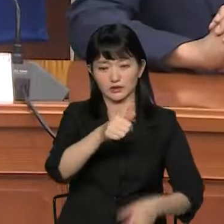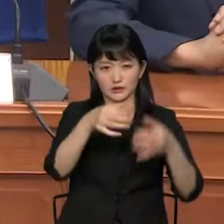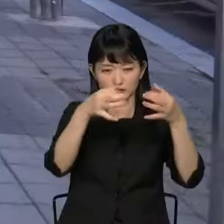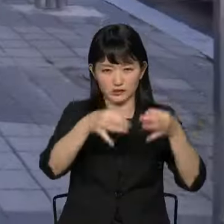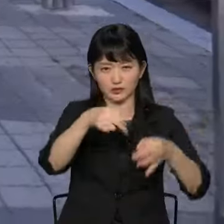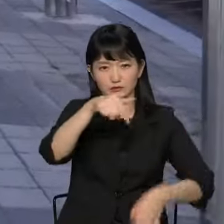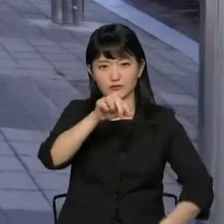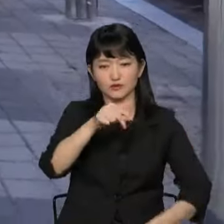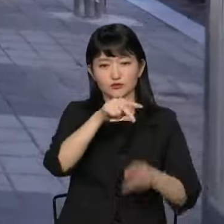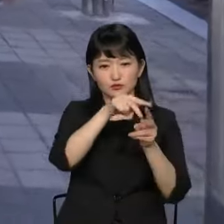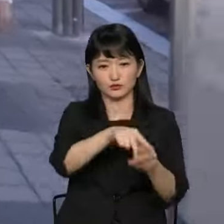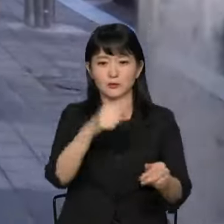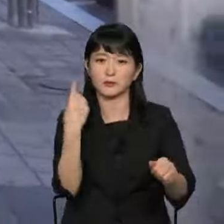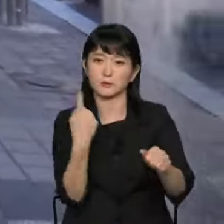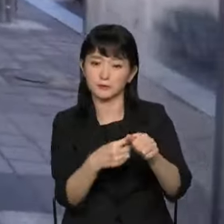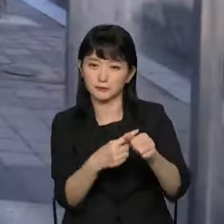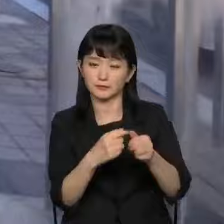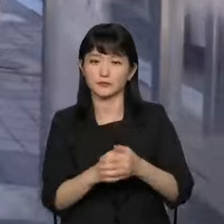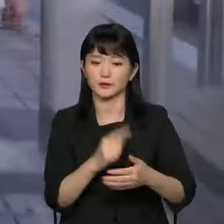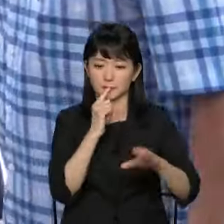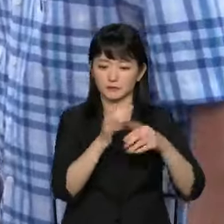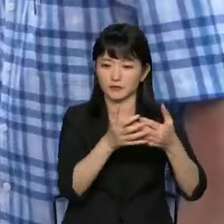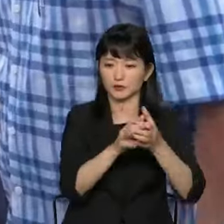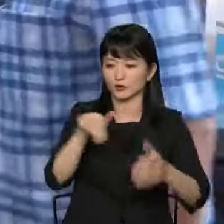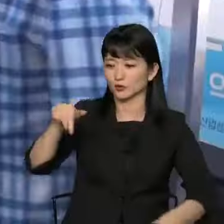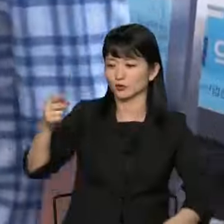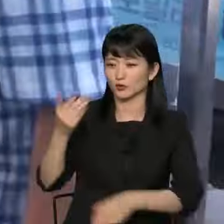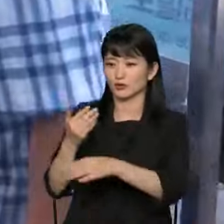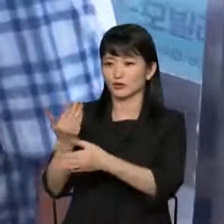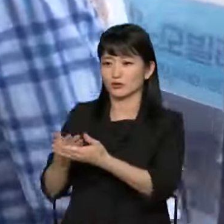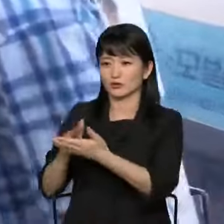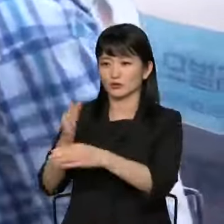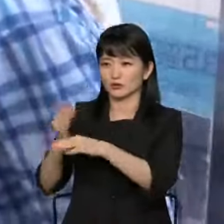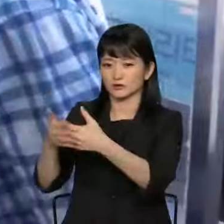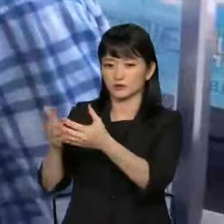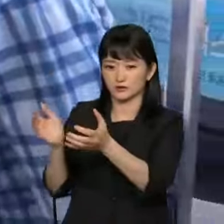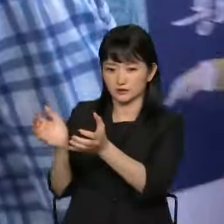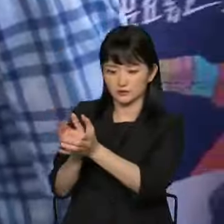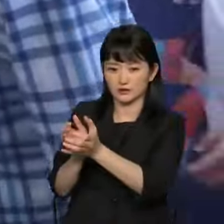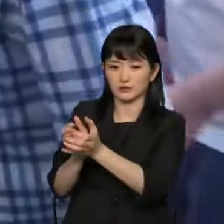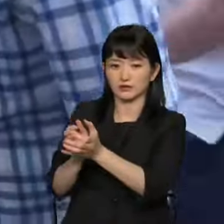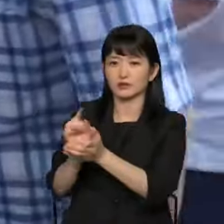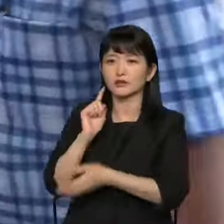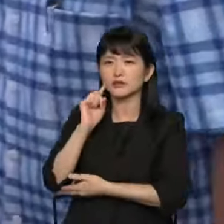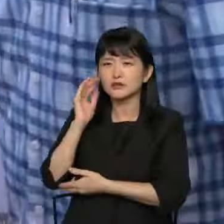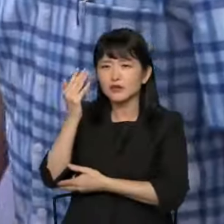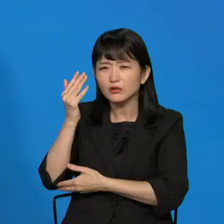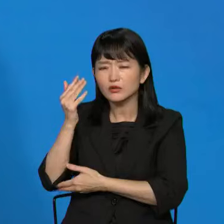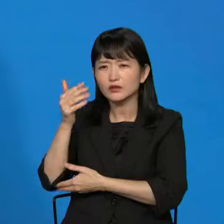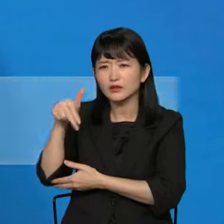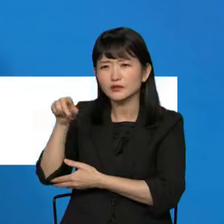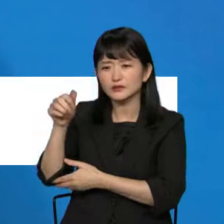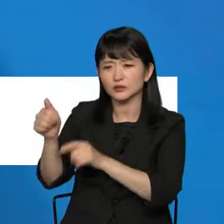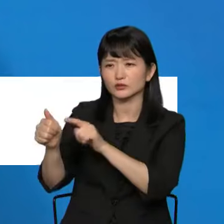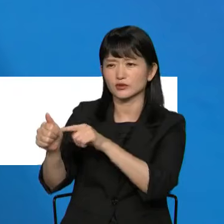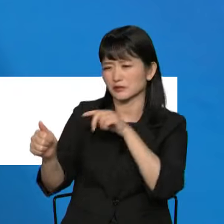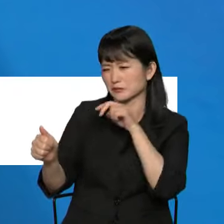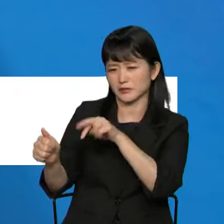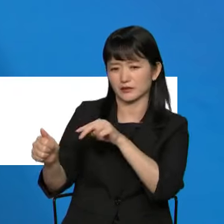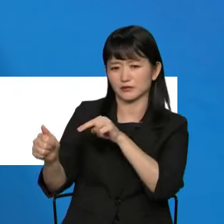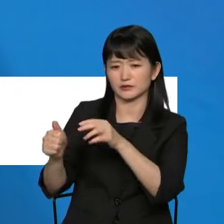겁니다. 민주당은 조국 혁신당의 영광군수 장현 후보를 꼬집었습니다. 그러나 부도덕한 행위로